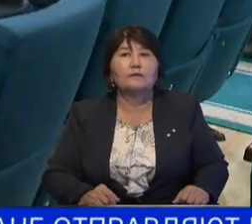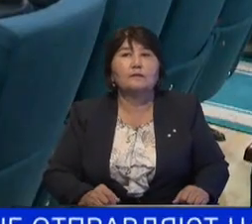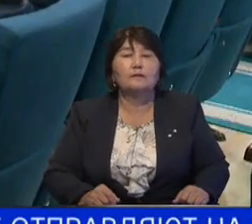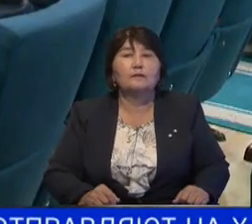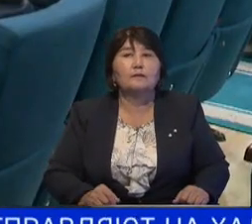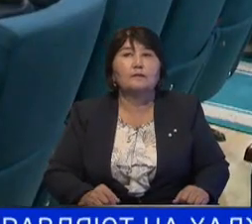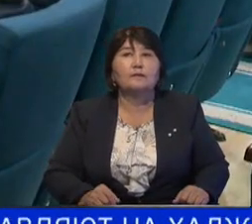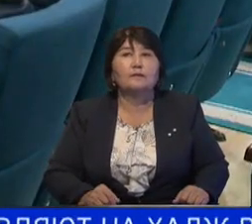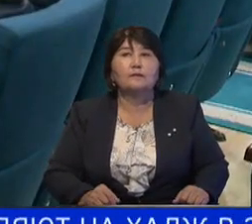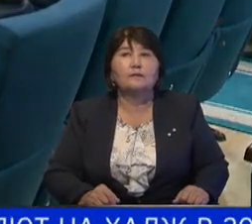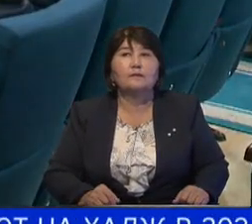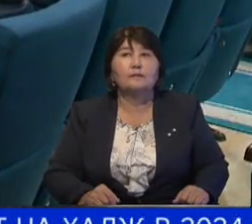участках телеканал